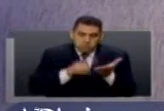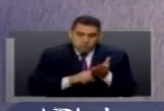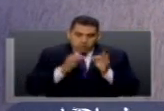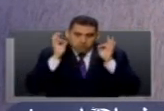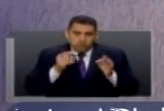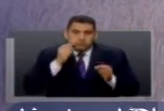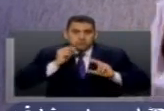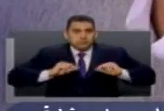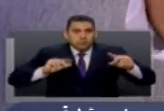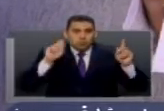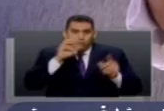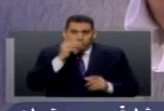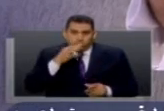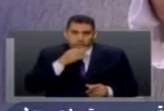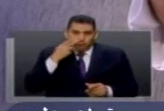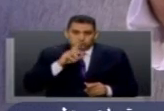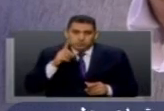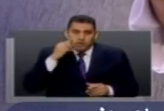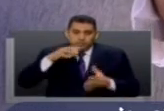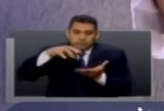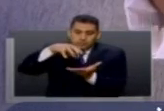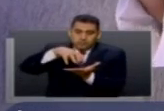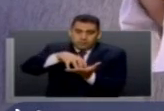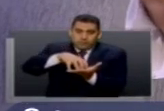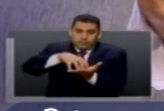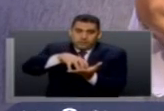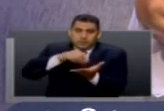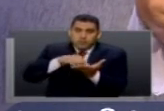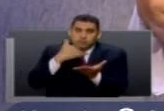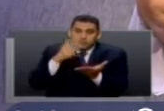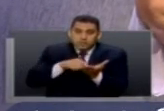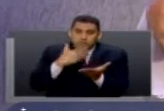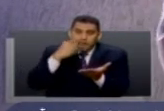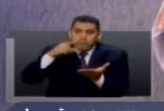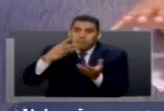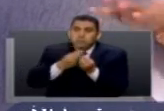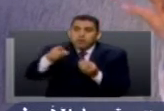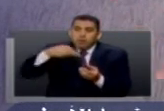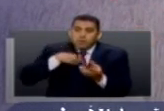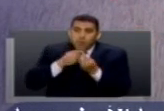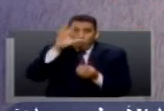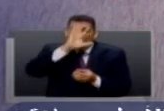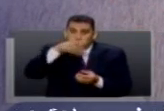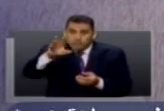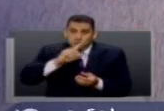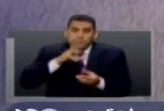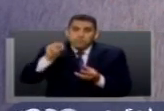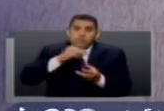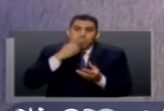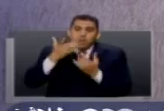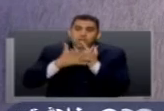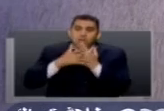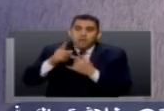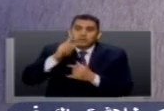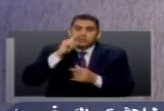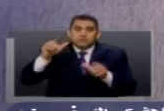لا يستغرب جزء من البلد هم ليسوا اجانب هم لهم حق المواطنه الكامله ارتكبوا الخيانه العظمى نعم